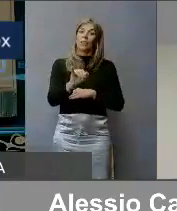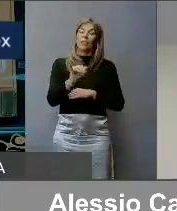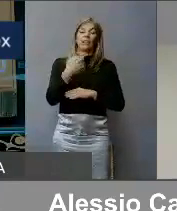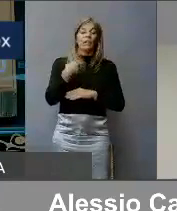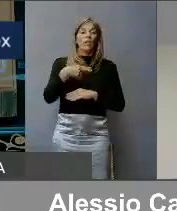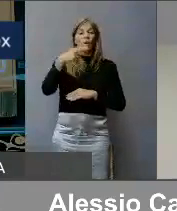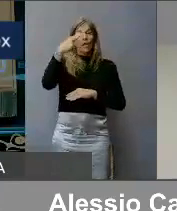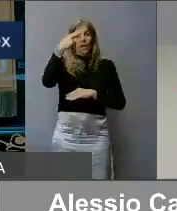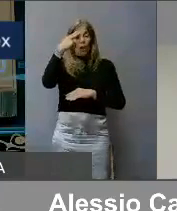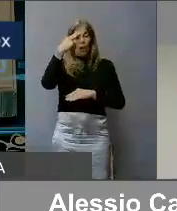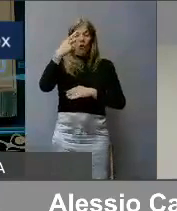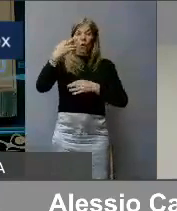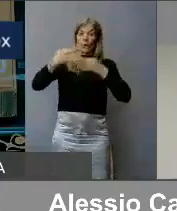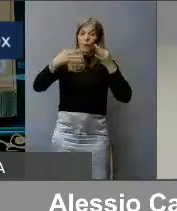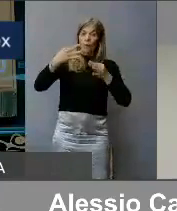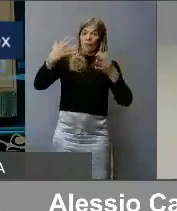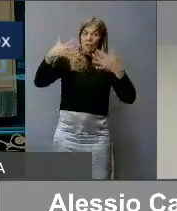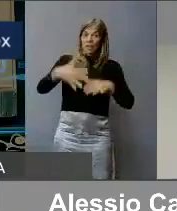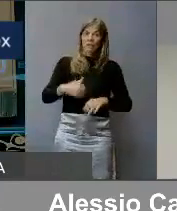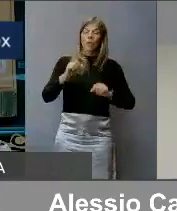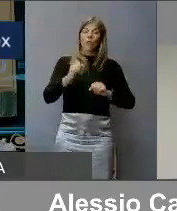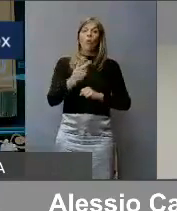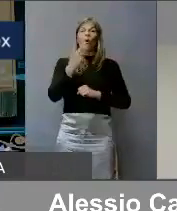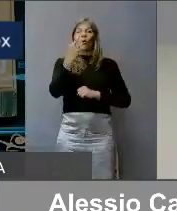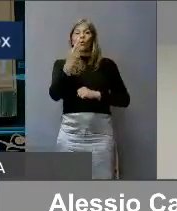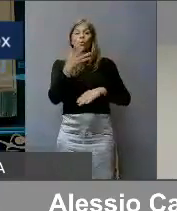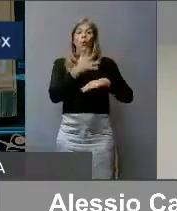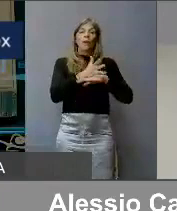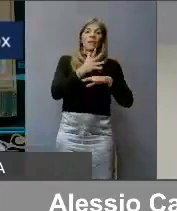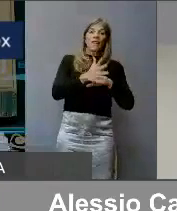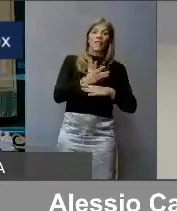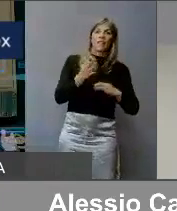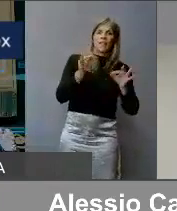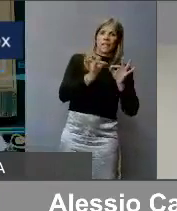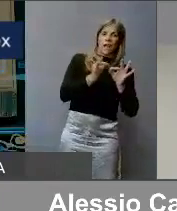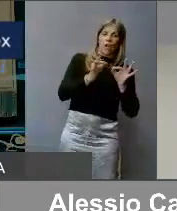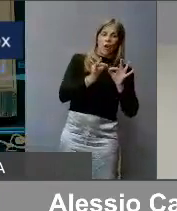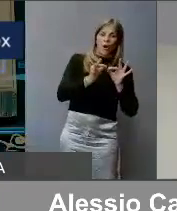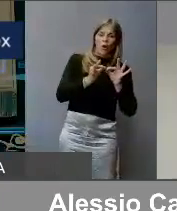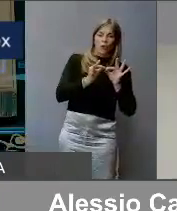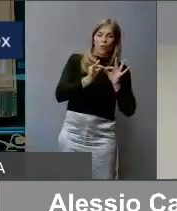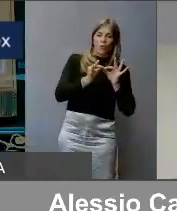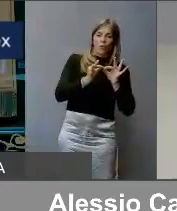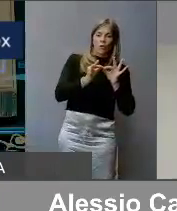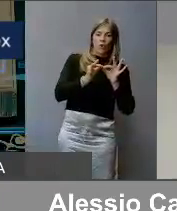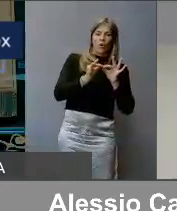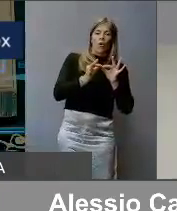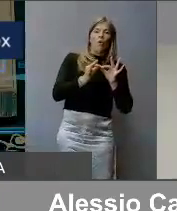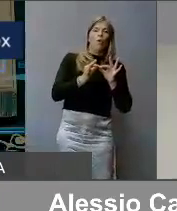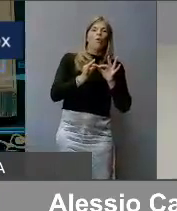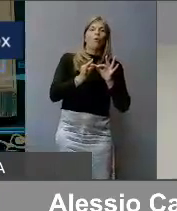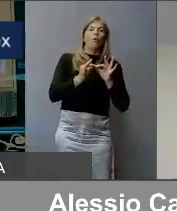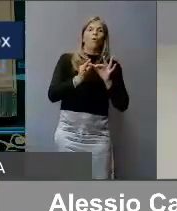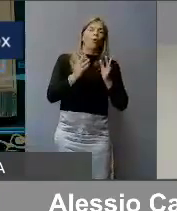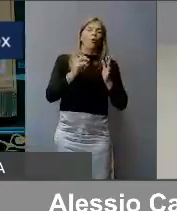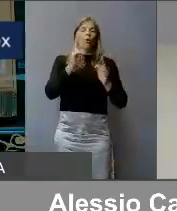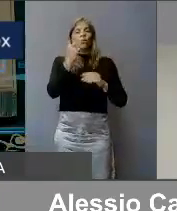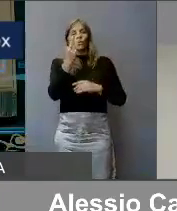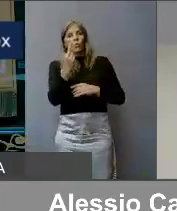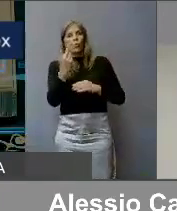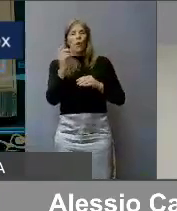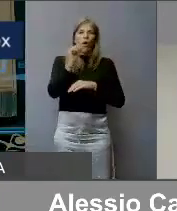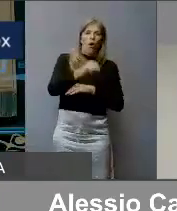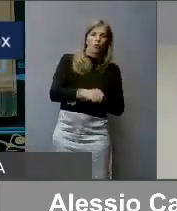poi due interventi a favore e caso di opposizione meglio in caso di opposizione due interventi in opposizione 2